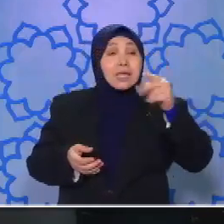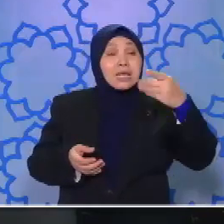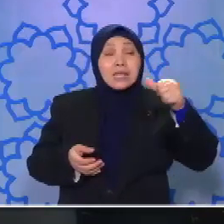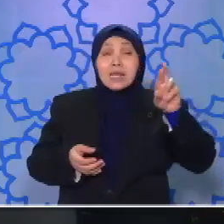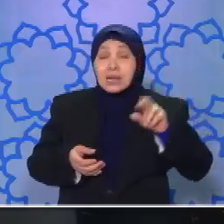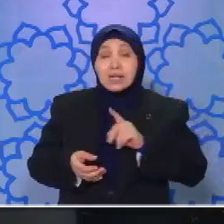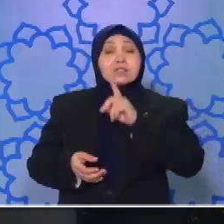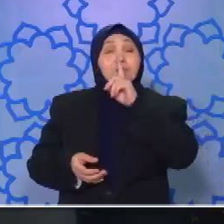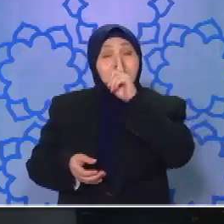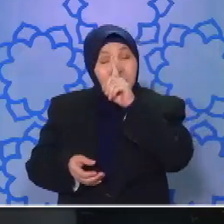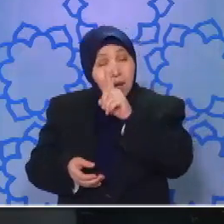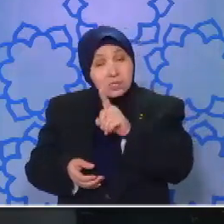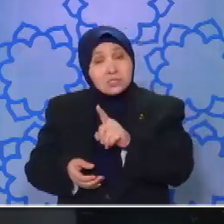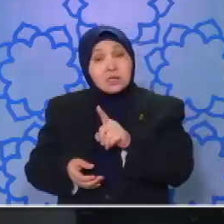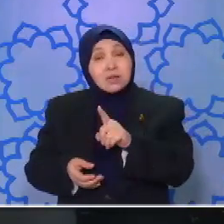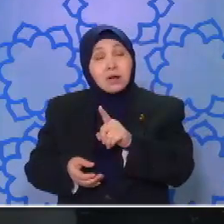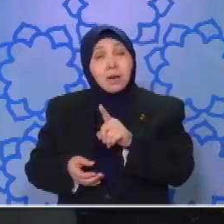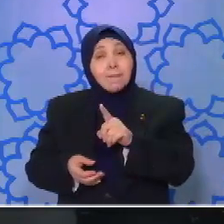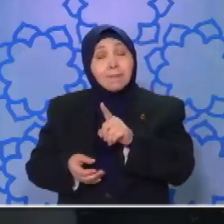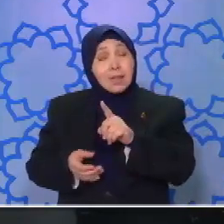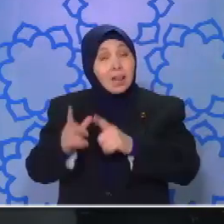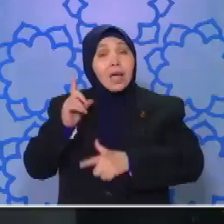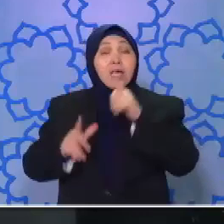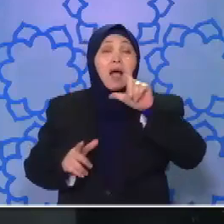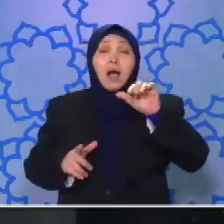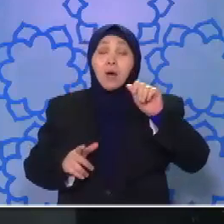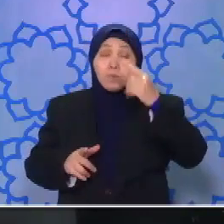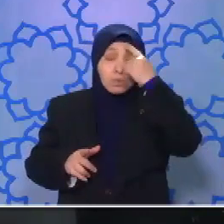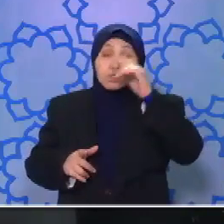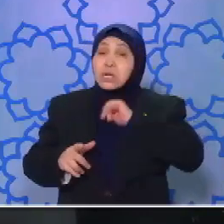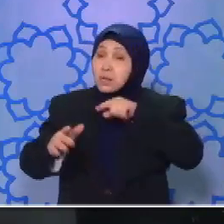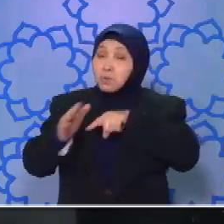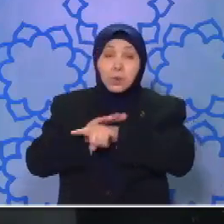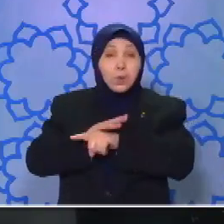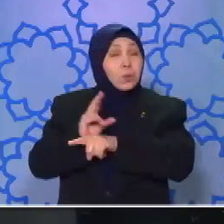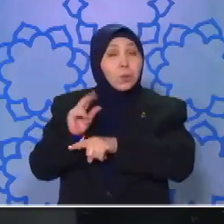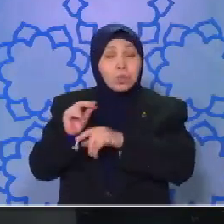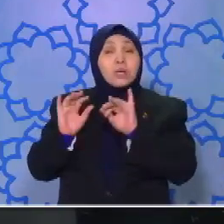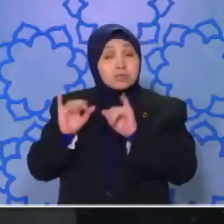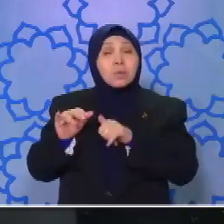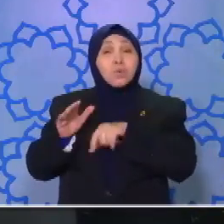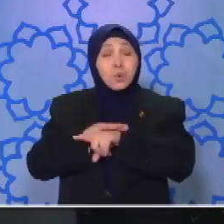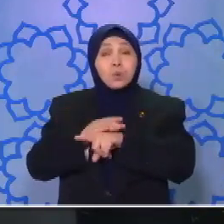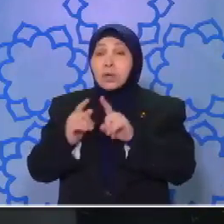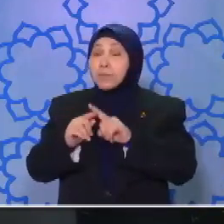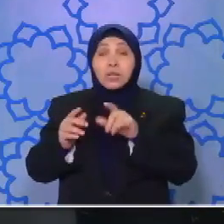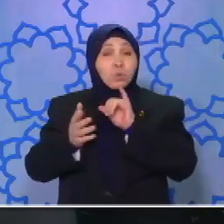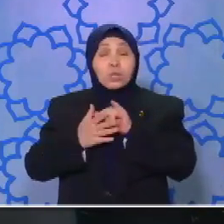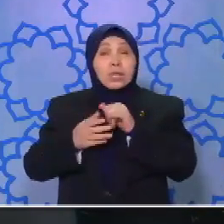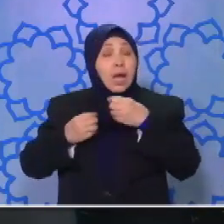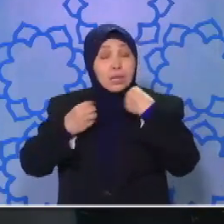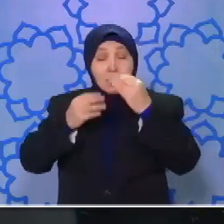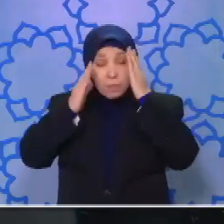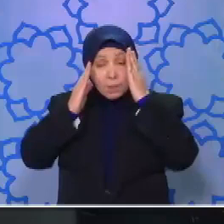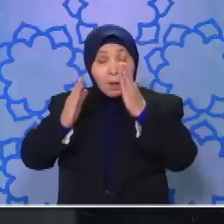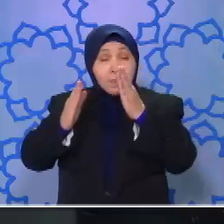yang sebenarnya layak untuk menyatakan okey saya bunuh. Ya, memang dia bunuh, tetapi itu tidak diberi highlight, tak